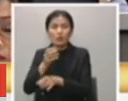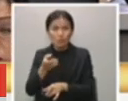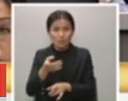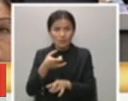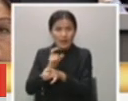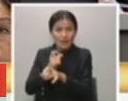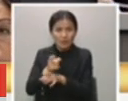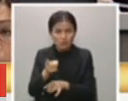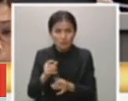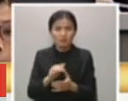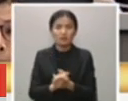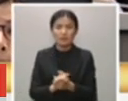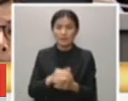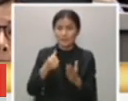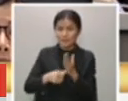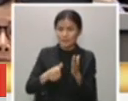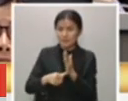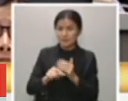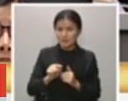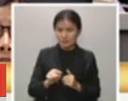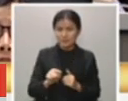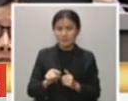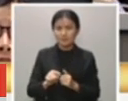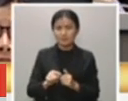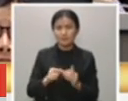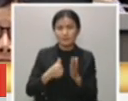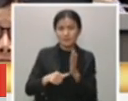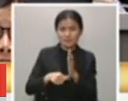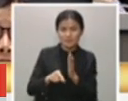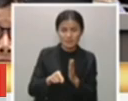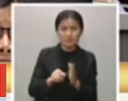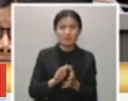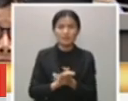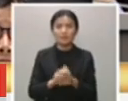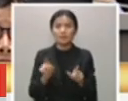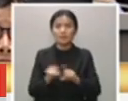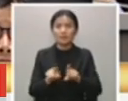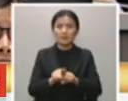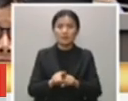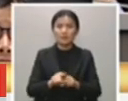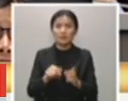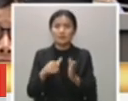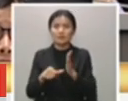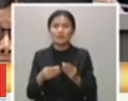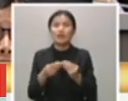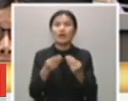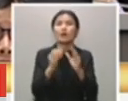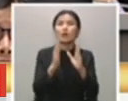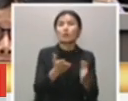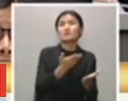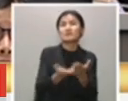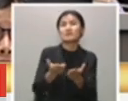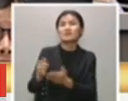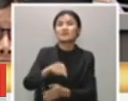าษีประเทศประเภทนี้เขาเรียกว่าภาษีทางอ้อมคือมันผลักภาระภาษีไปยังผู้บริโภคขั้นสุดท้าย